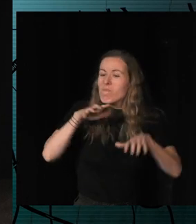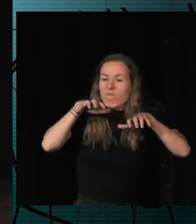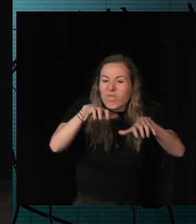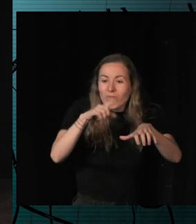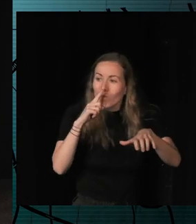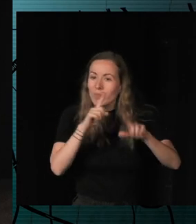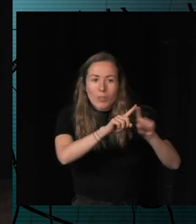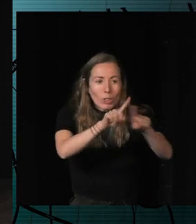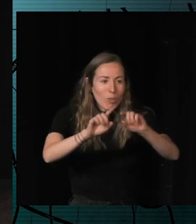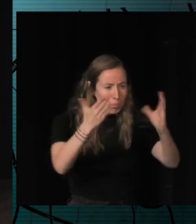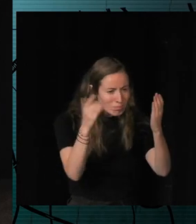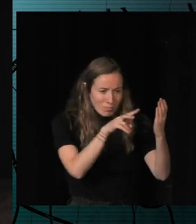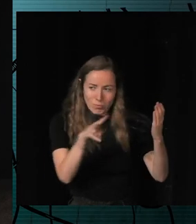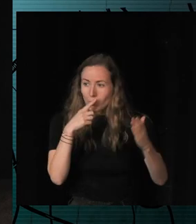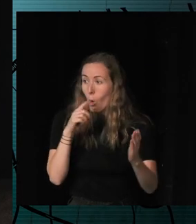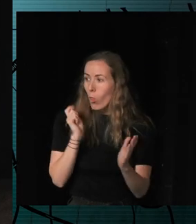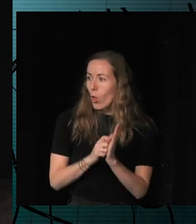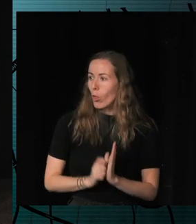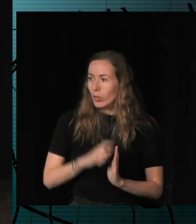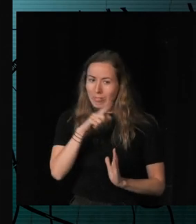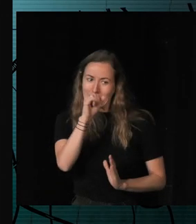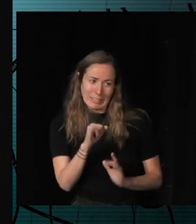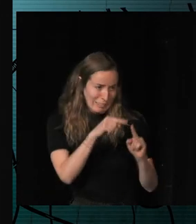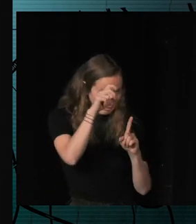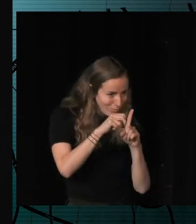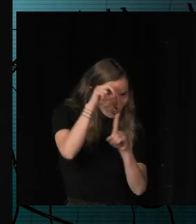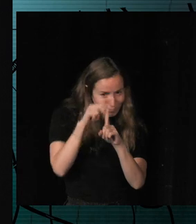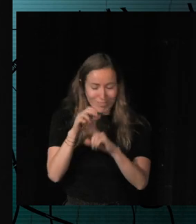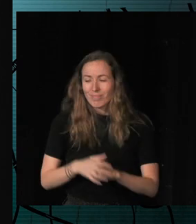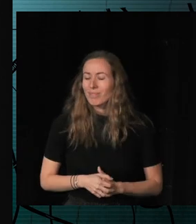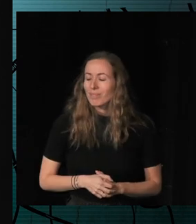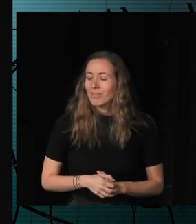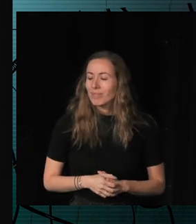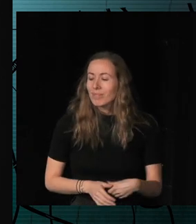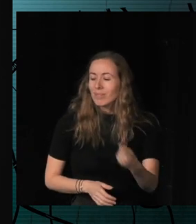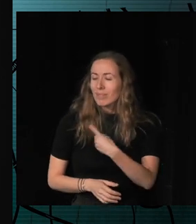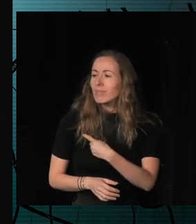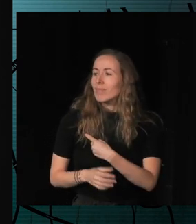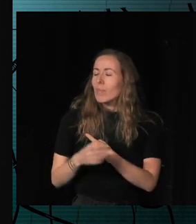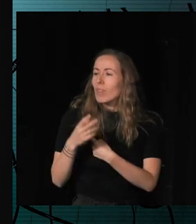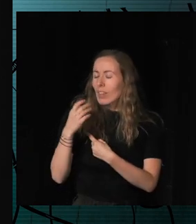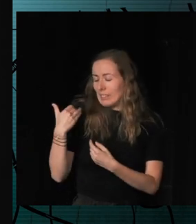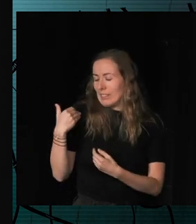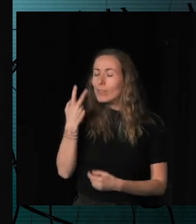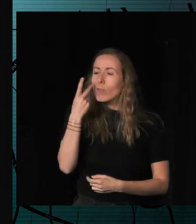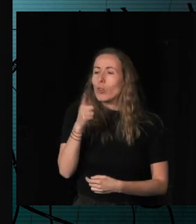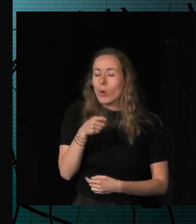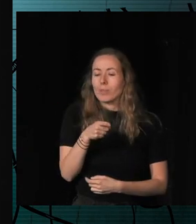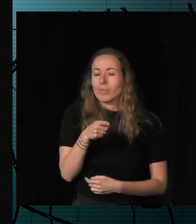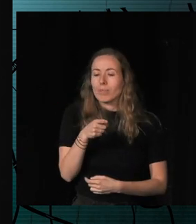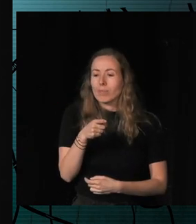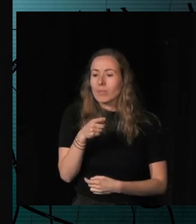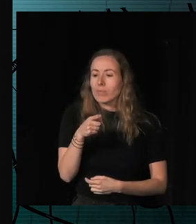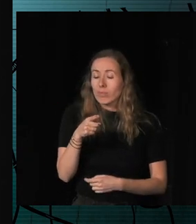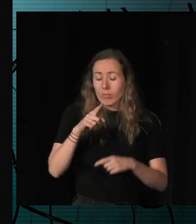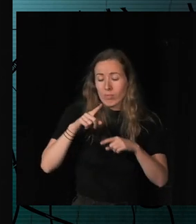je fais juste une petite seconde une un élargissement sur la carrière de Gans parce que récemment je l'ai vu en au forme des images où il présentait kry Freeman du Coupin